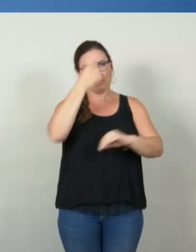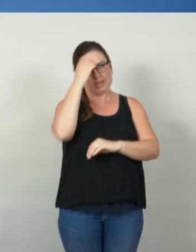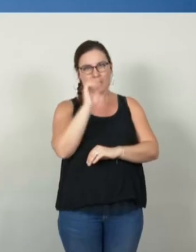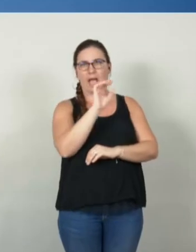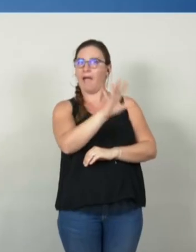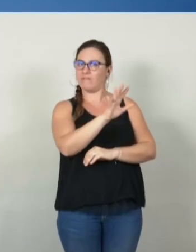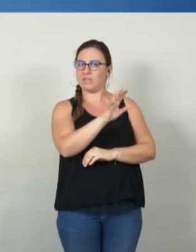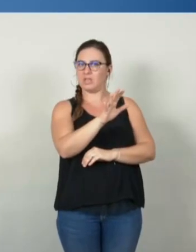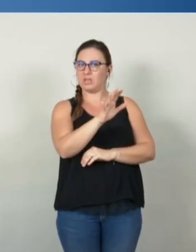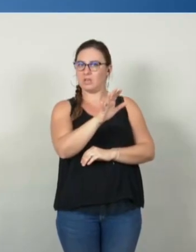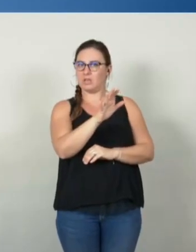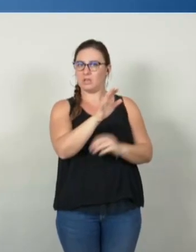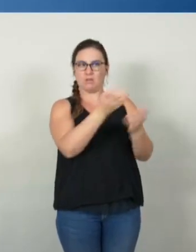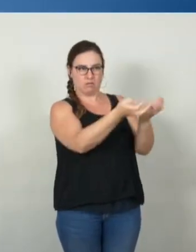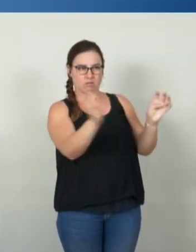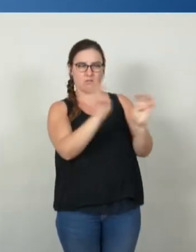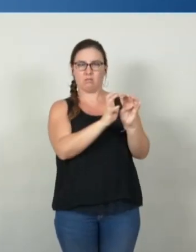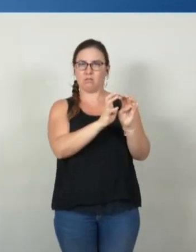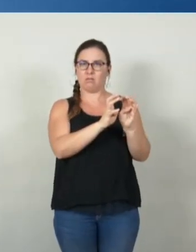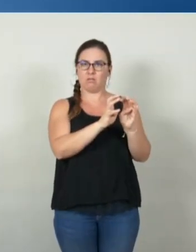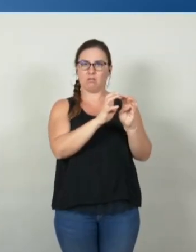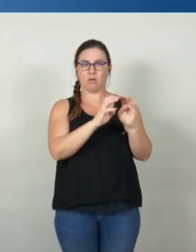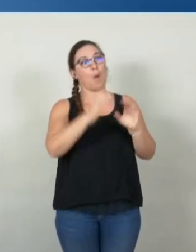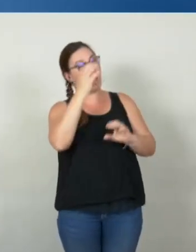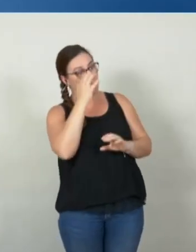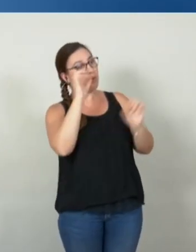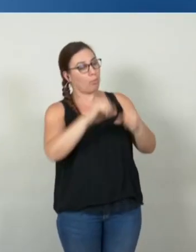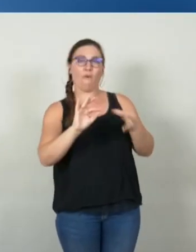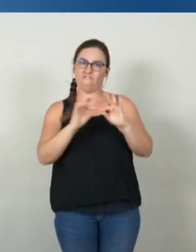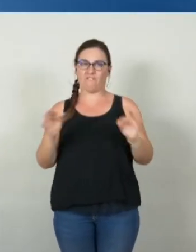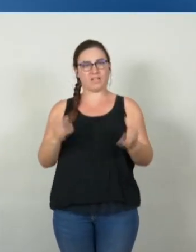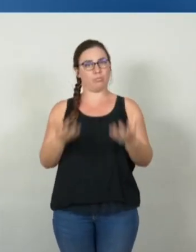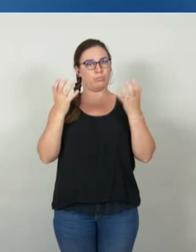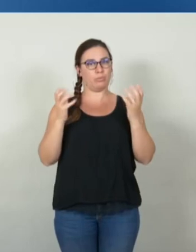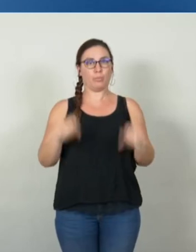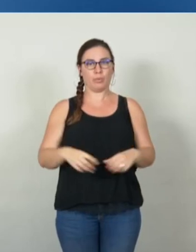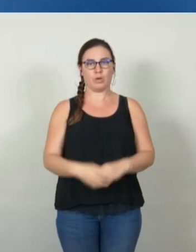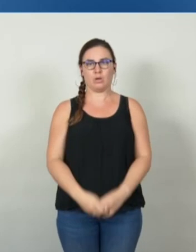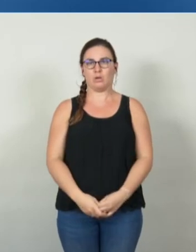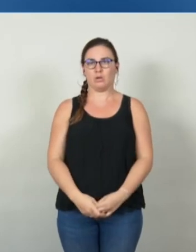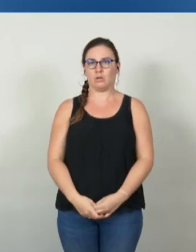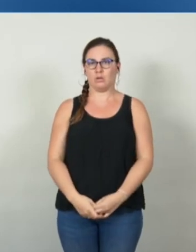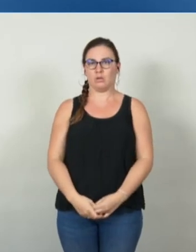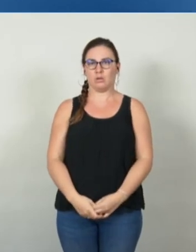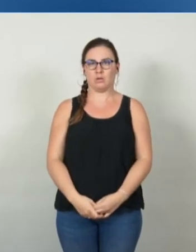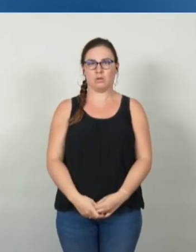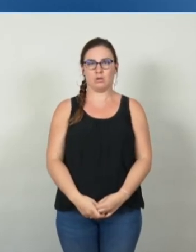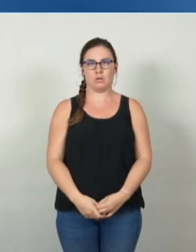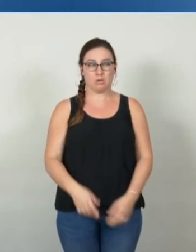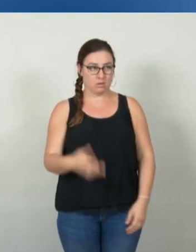du comité d'avis peut être pris en compte quoi ça c'est